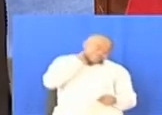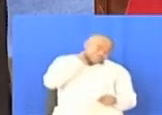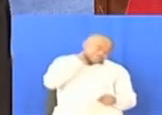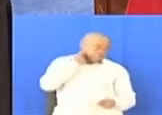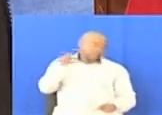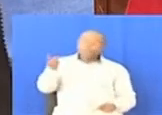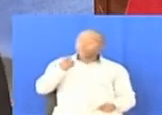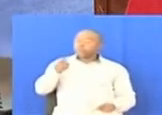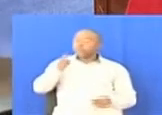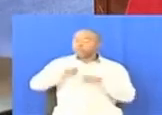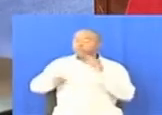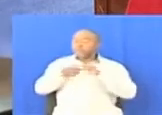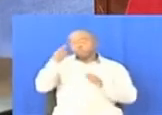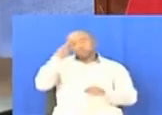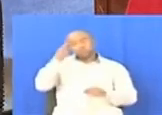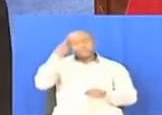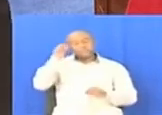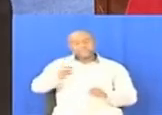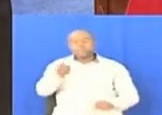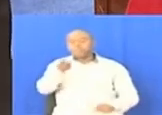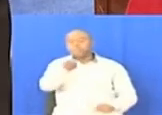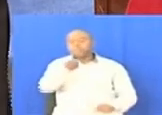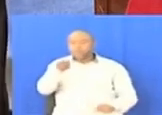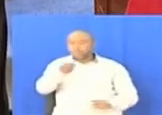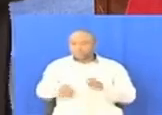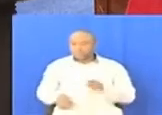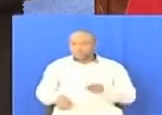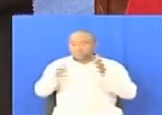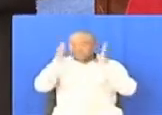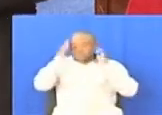janga hili, badala ya kutupa misaada, mikopo. Mheshimiwa Rais